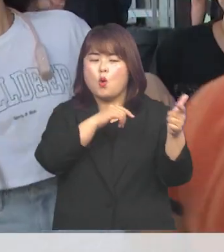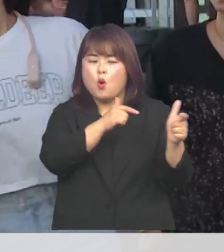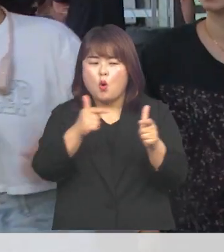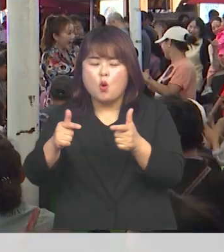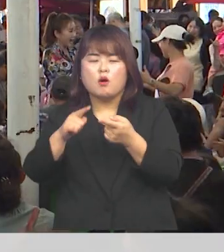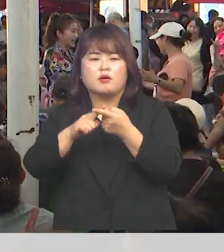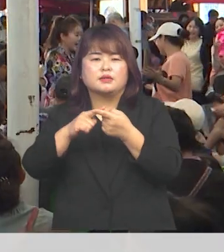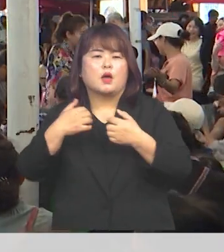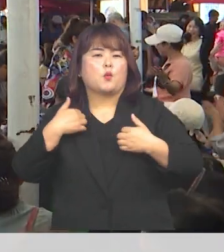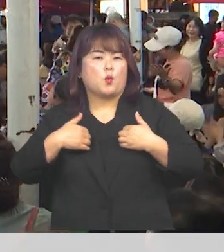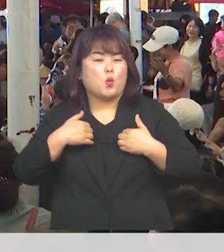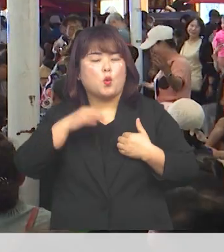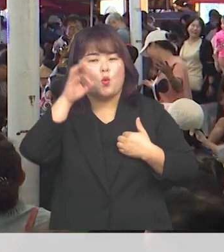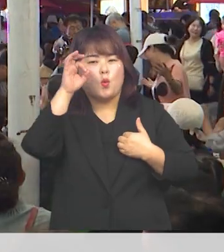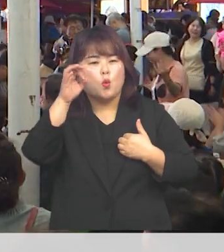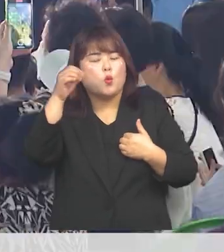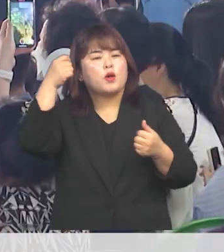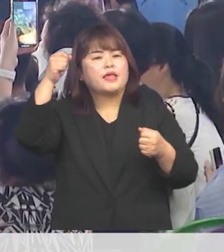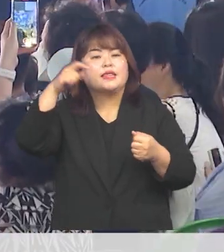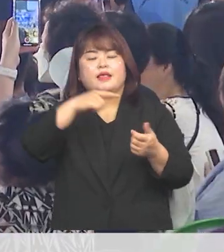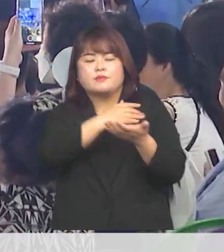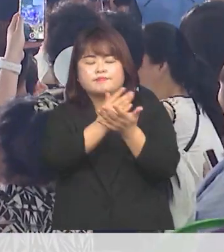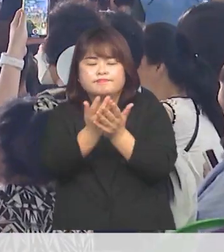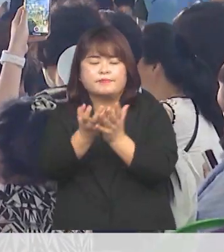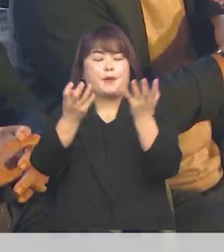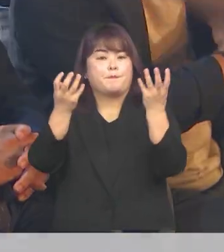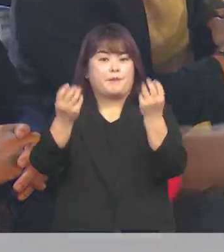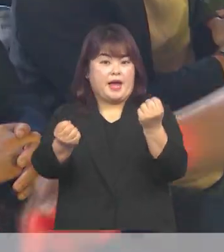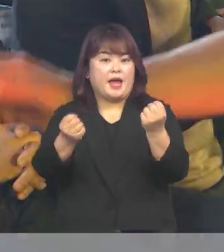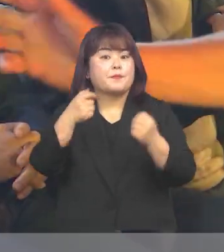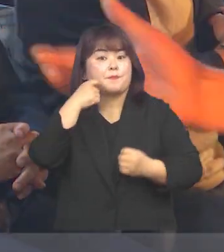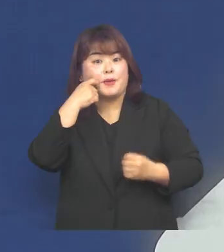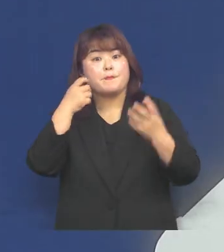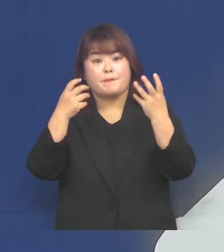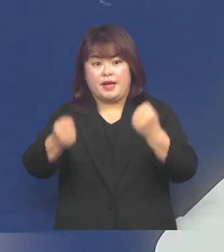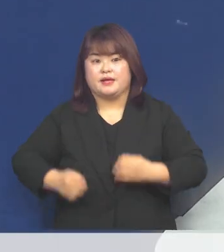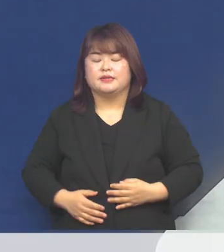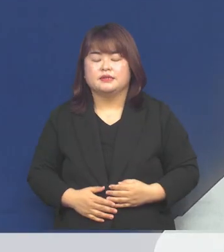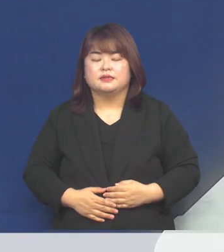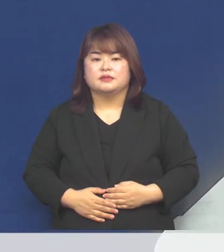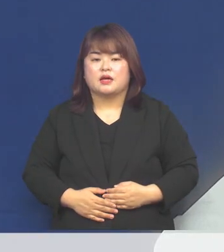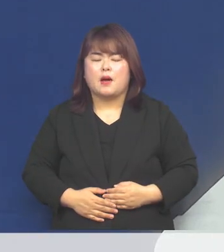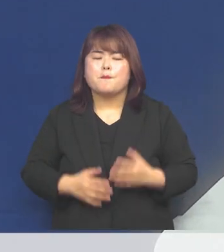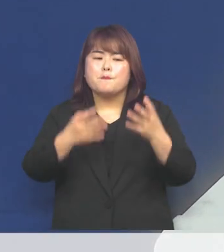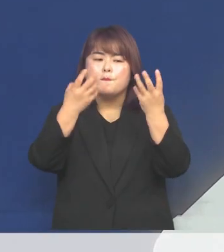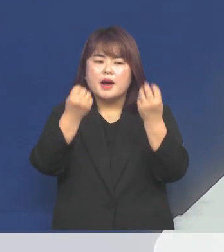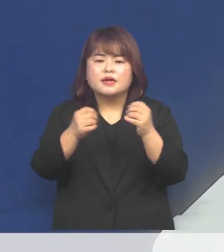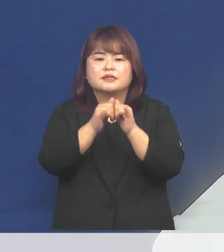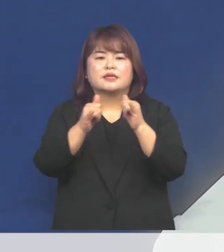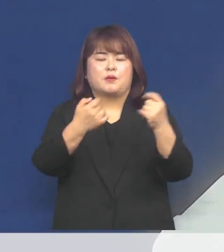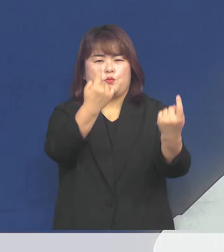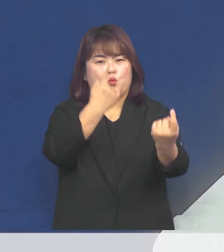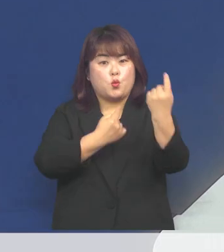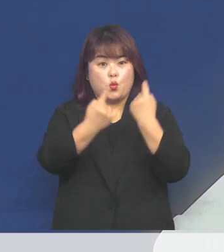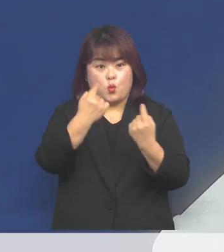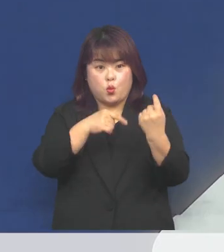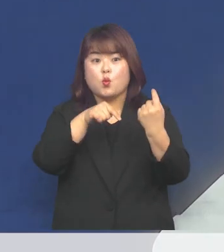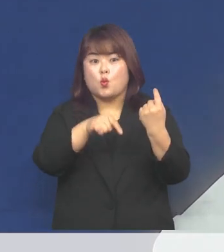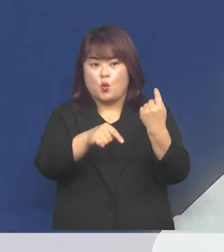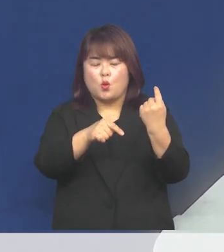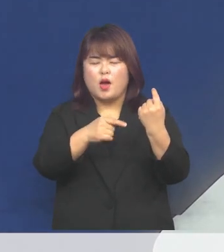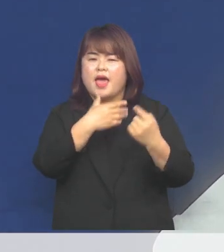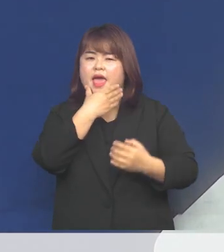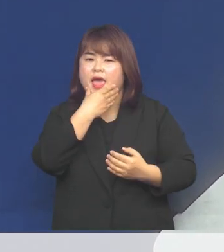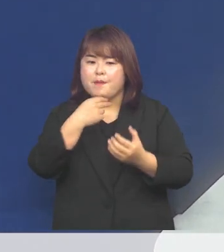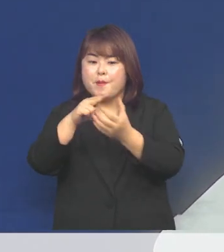들어섰고 다채로운 공연과 이벤트로 시민들의 발길을 사로잡았습니다. 많은 시민들이 찾아주셨습니다.